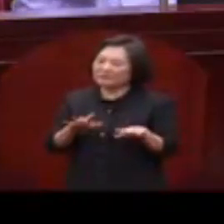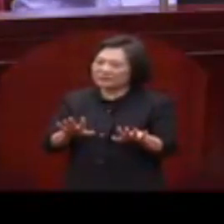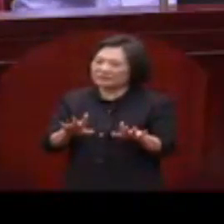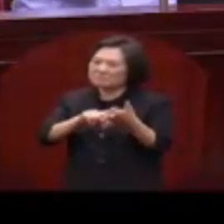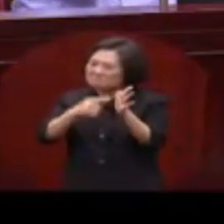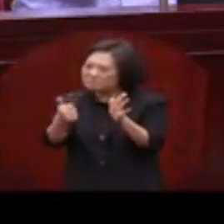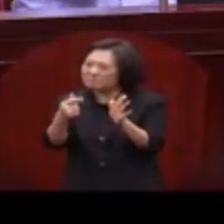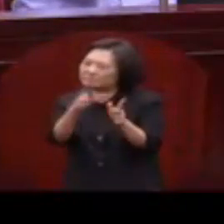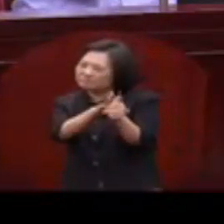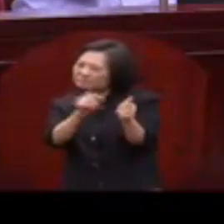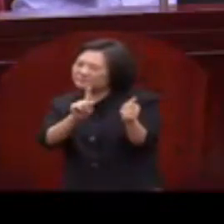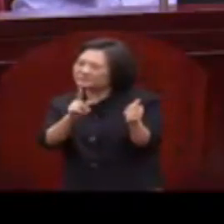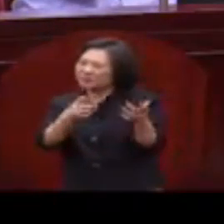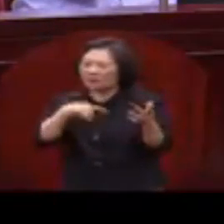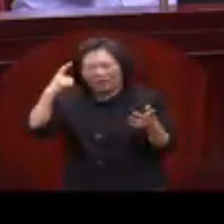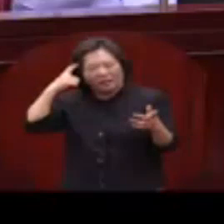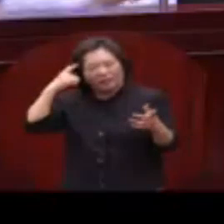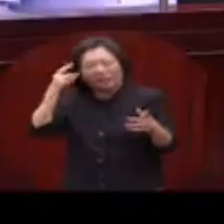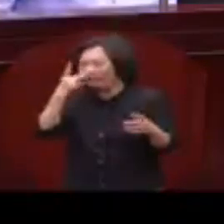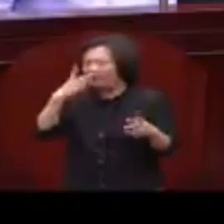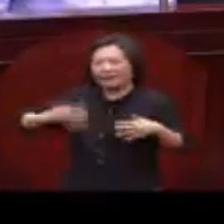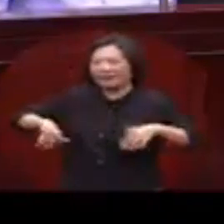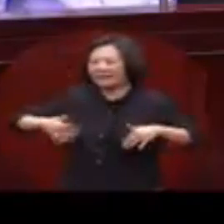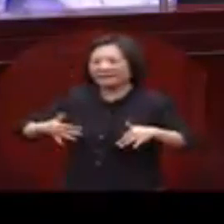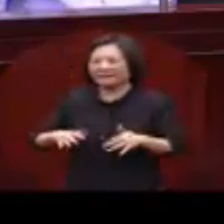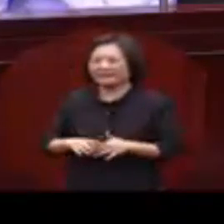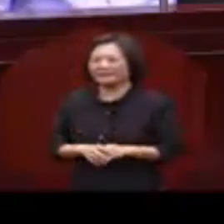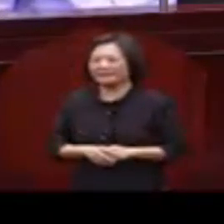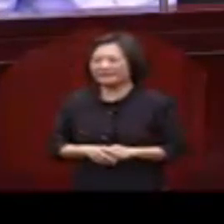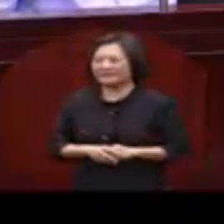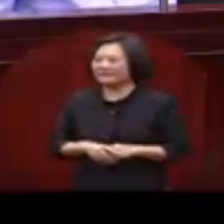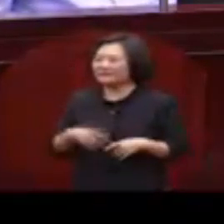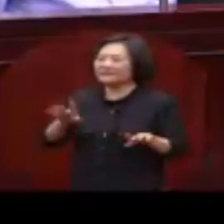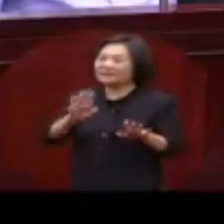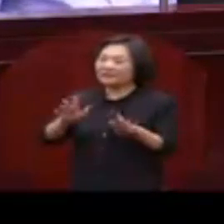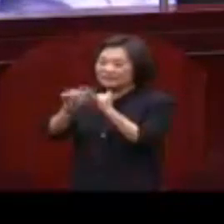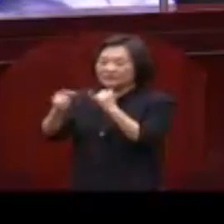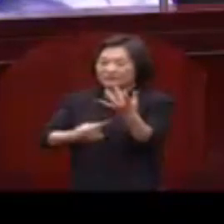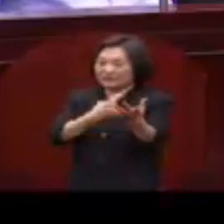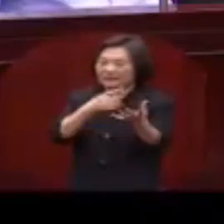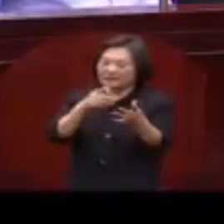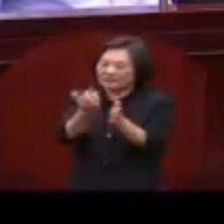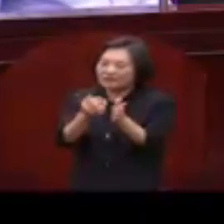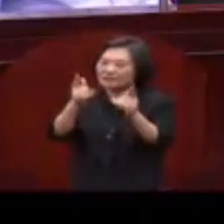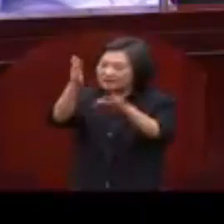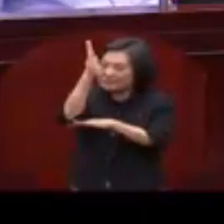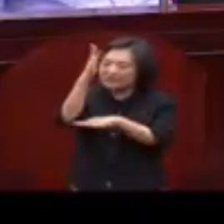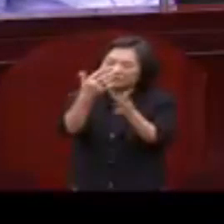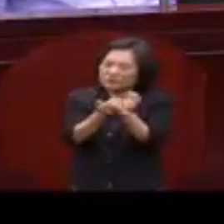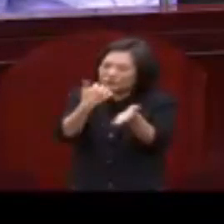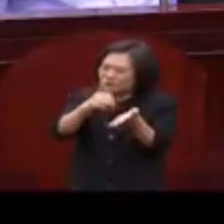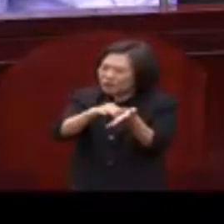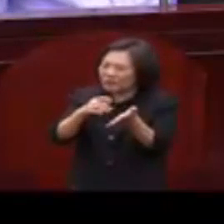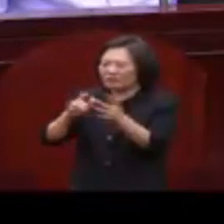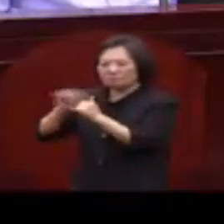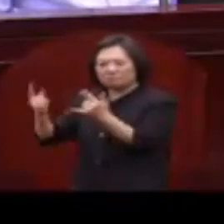model， 你知道，我也承认哦，还没想出来，还在试办。那参与式预算的话是这样，那个有去投票的人越来越多